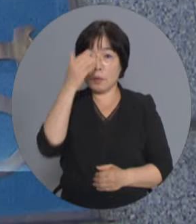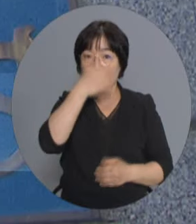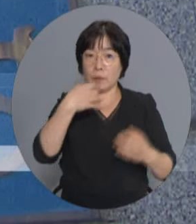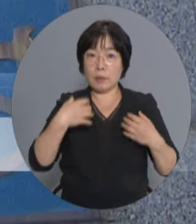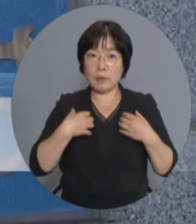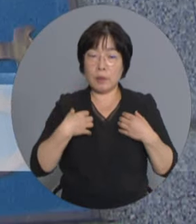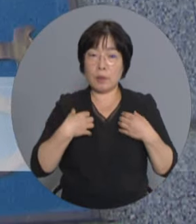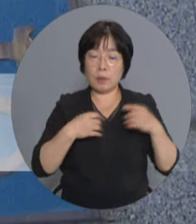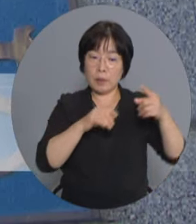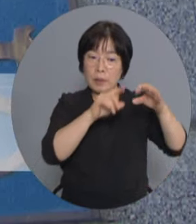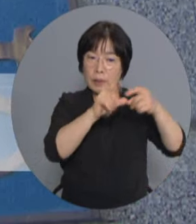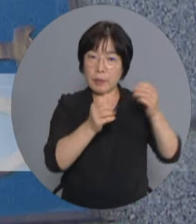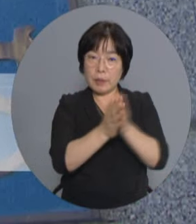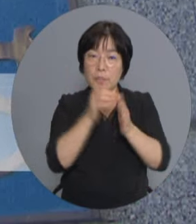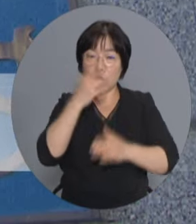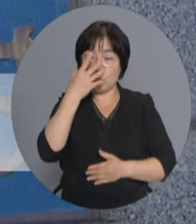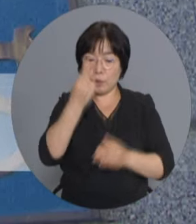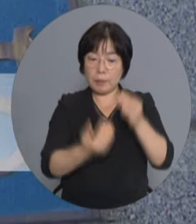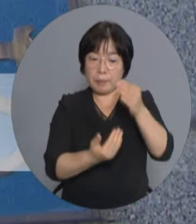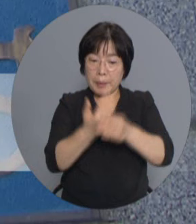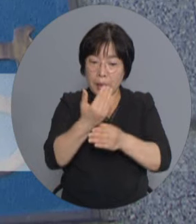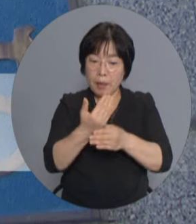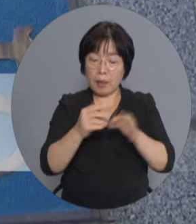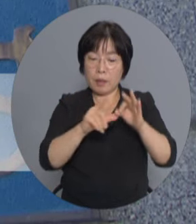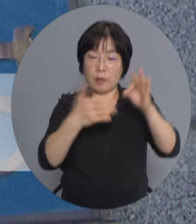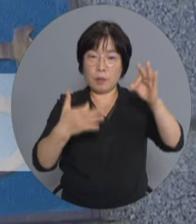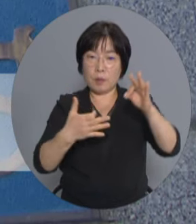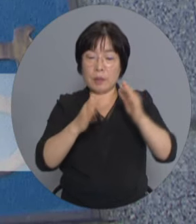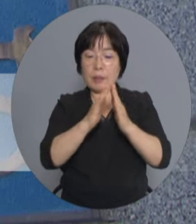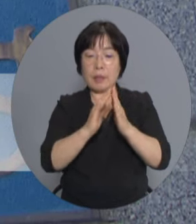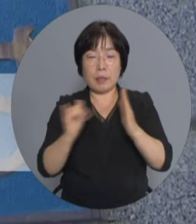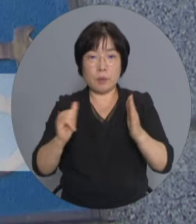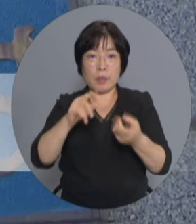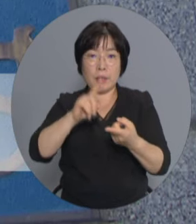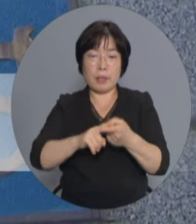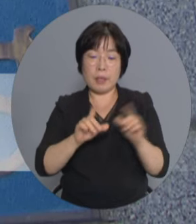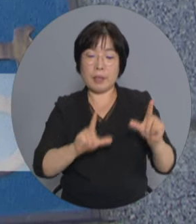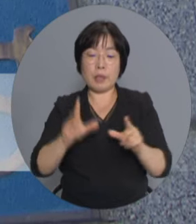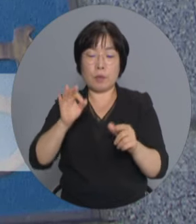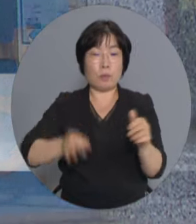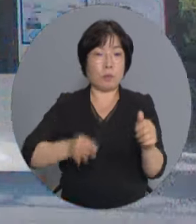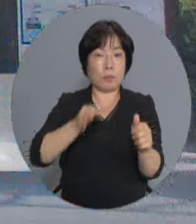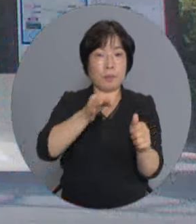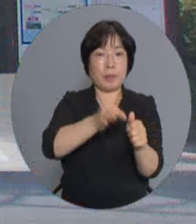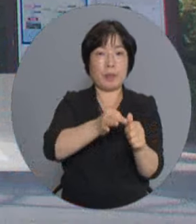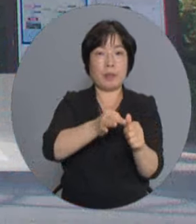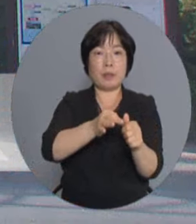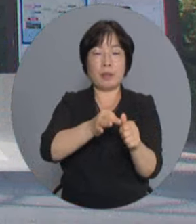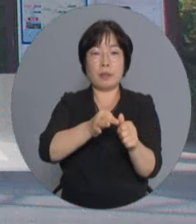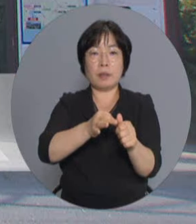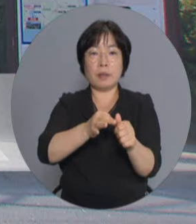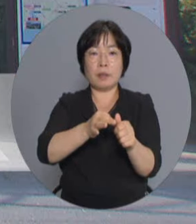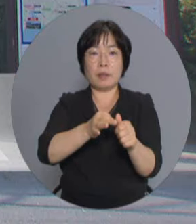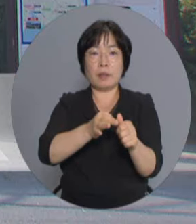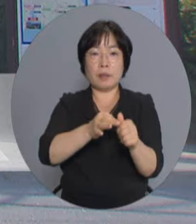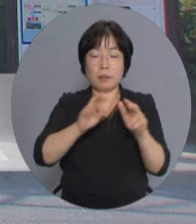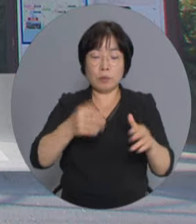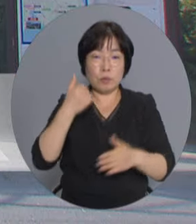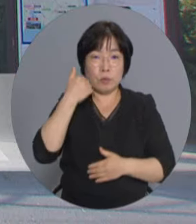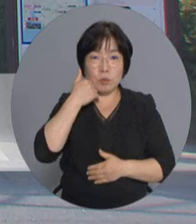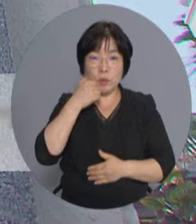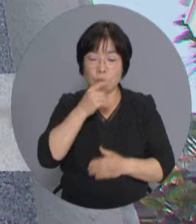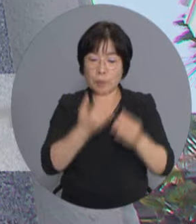여수시가 이번 달부터 여수 순천 11구 사건 희생자 유족들에게 생활보조비를 지원합니다. 지급